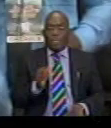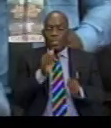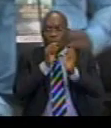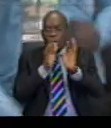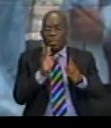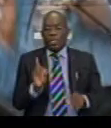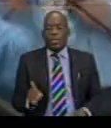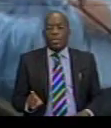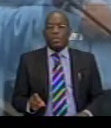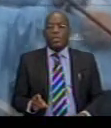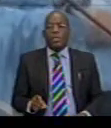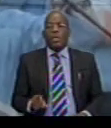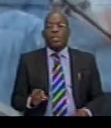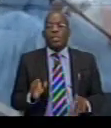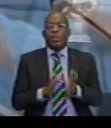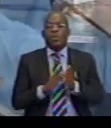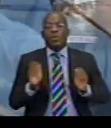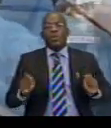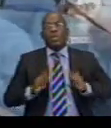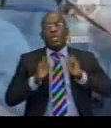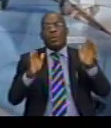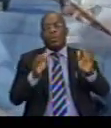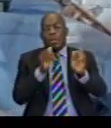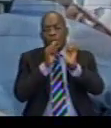béni, le roi de roi.